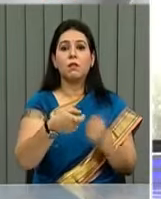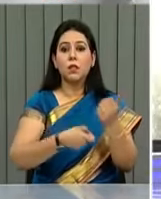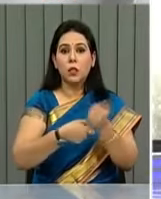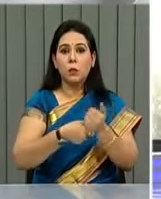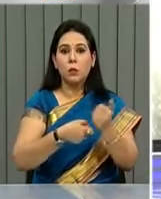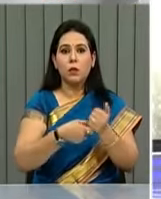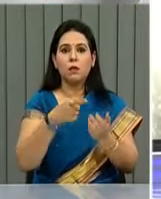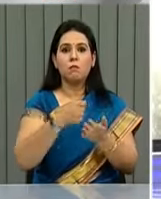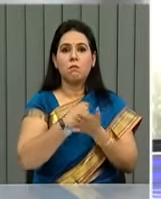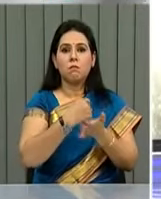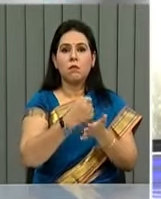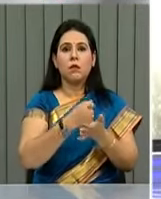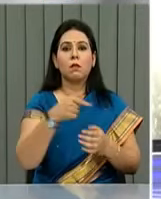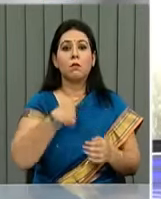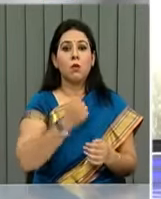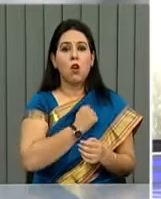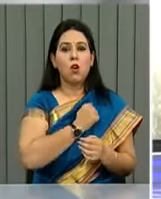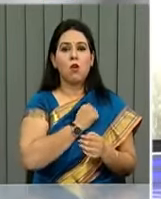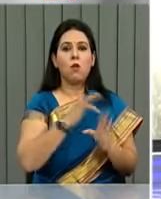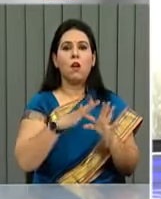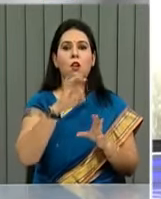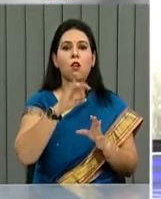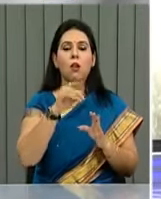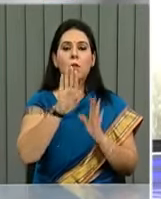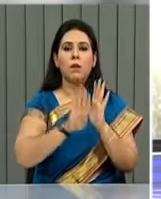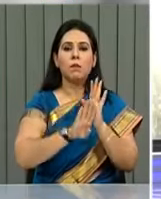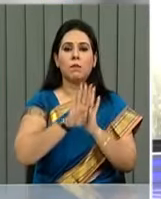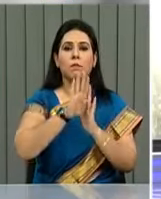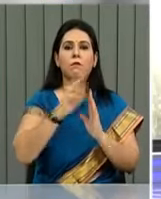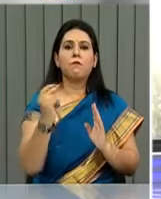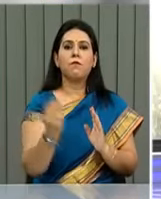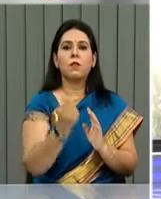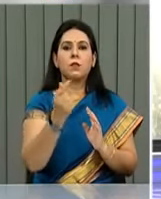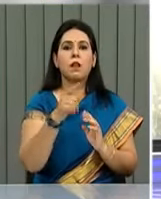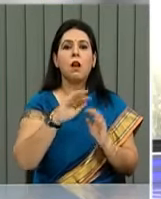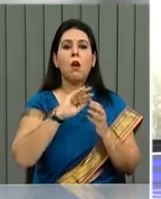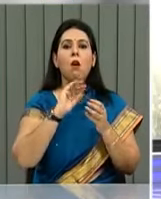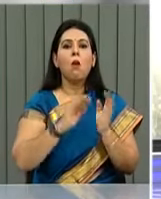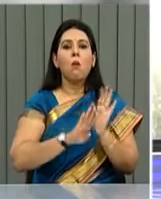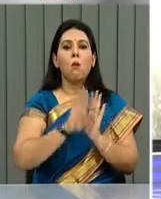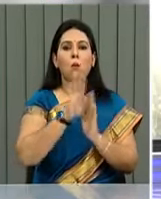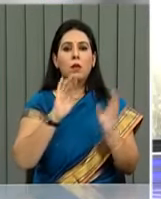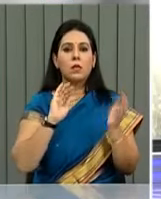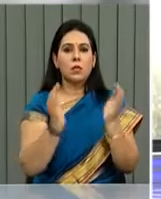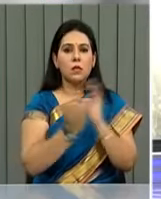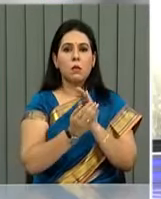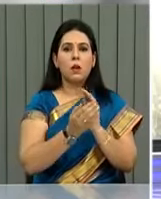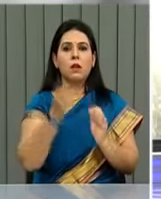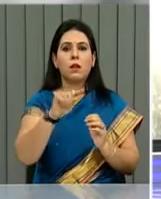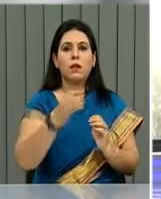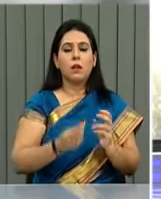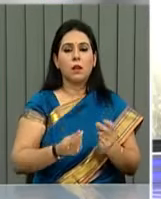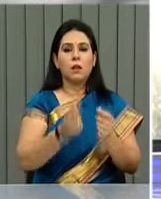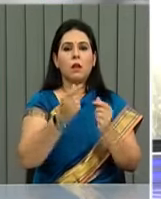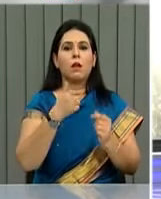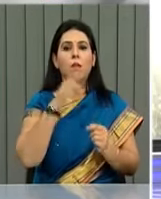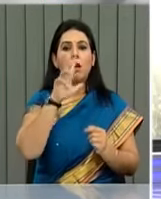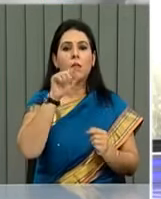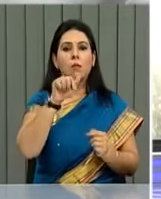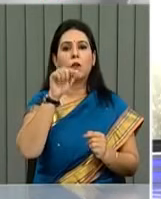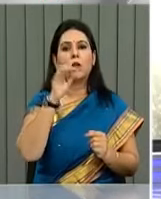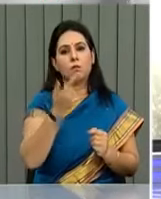करता है, तो आपकी अपनी अर्थव्यवस्था की तेजी बढ़ती है। फास्ट ग्रोइंग वर्ल्ड में हम 8-9% तक बढ़ सकते